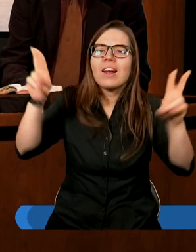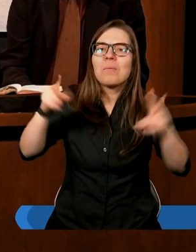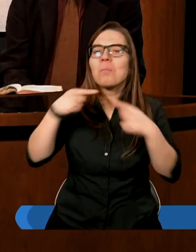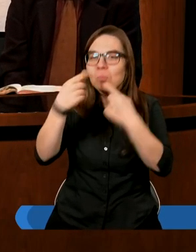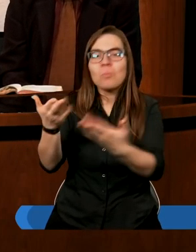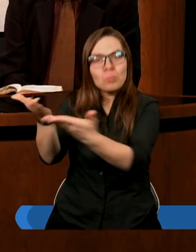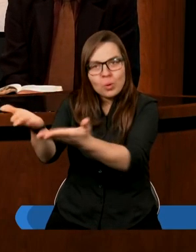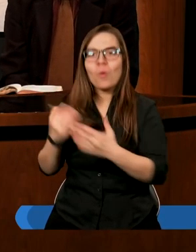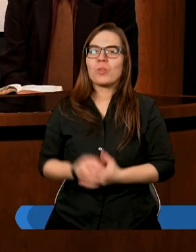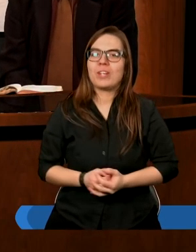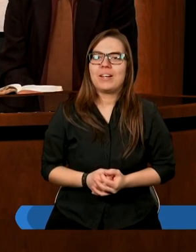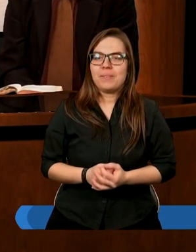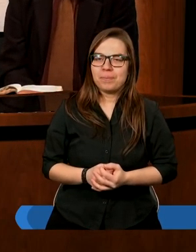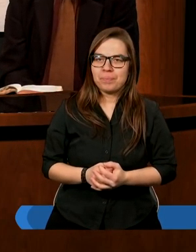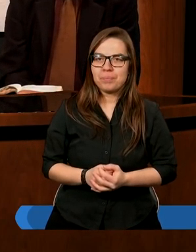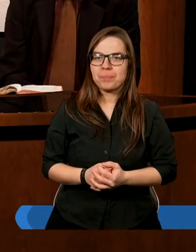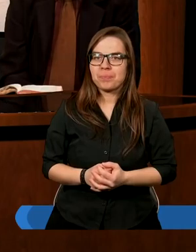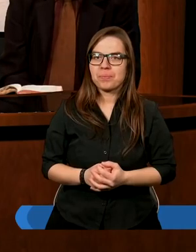A więc